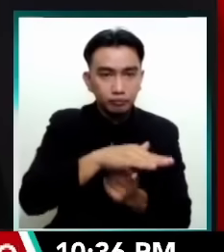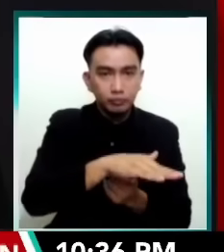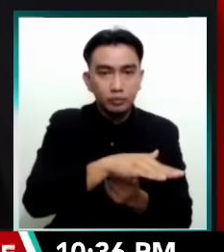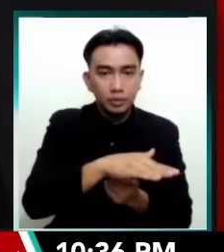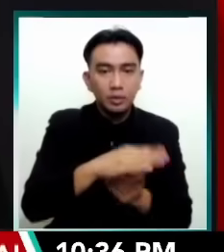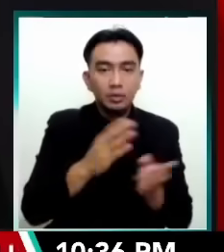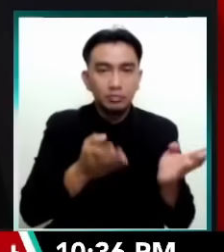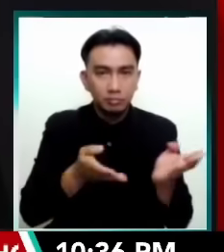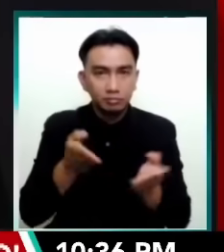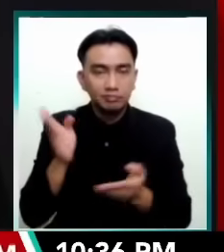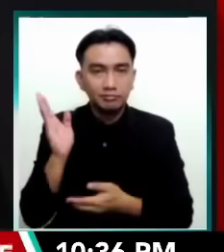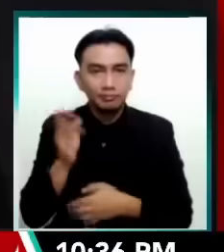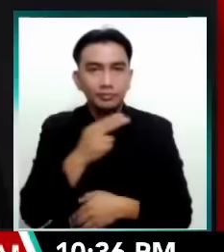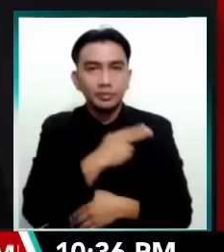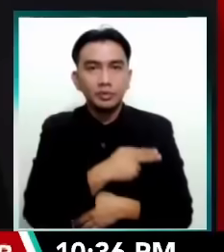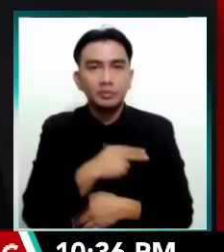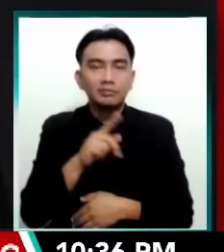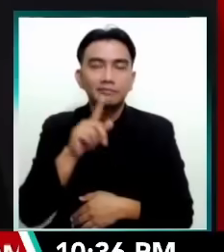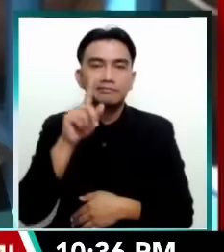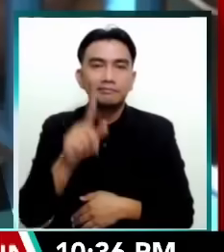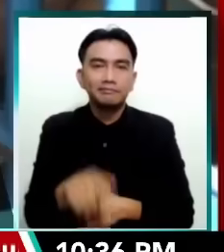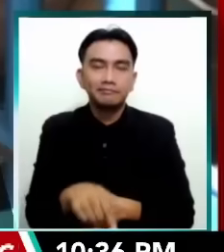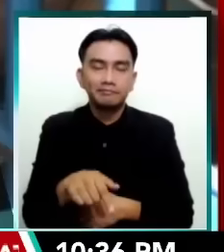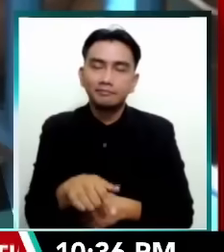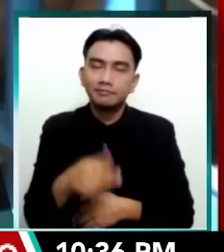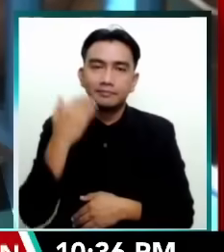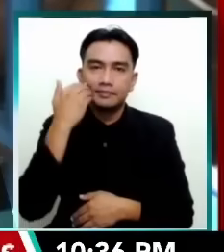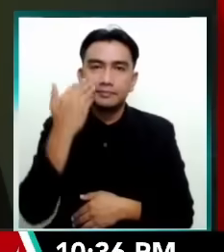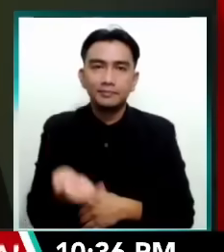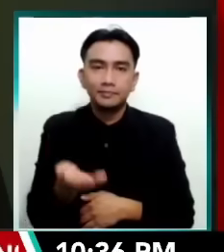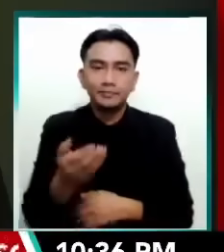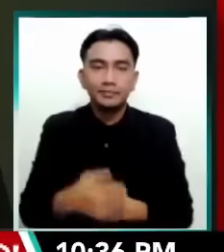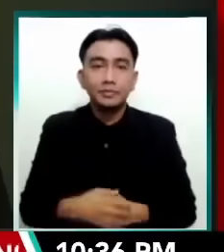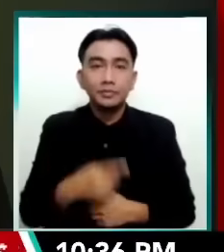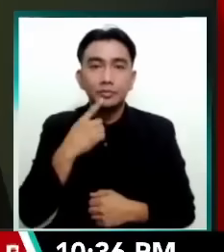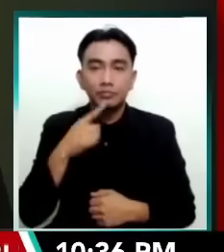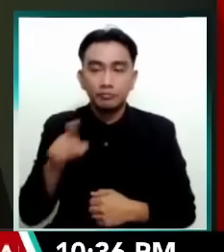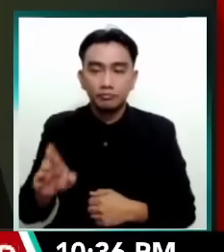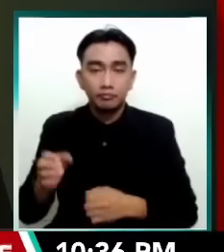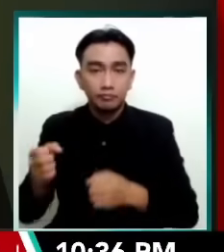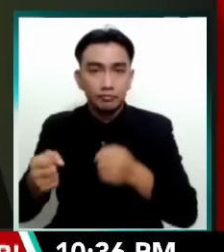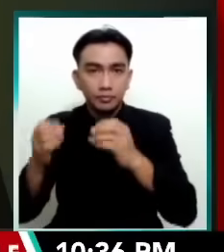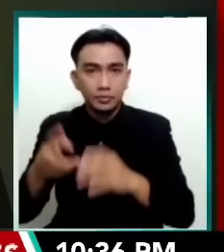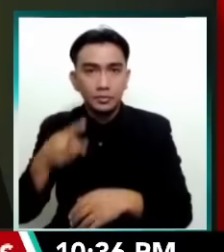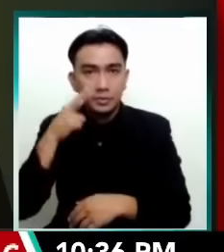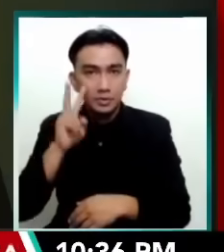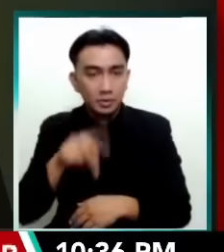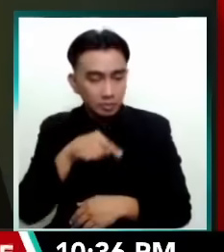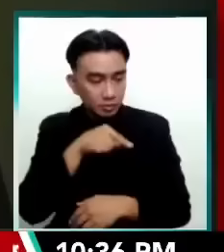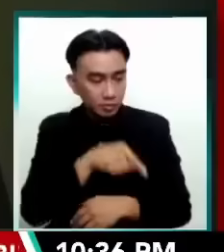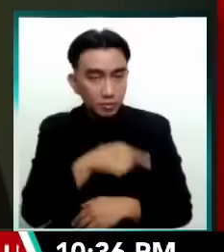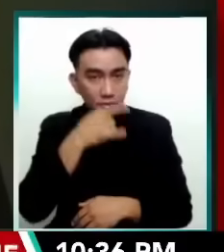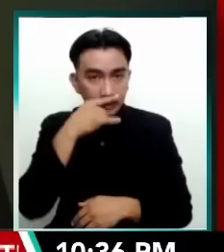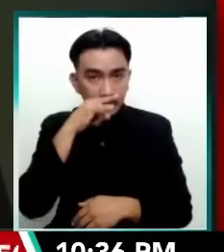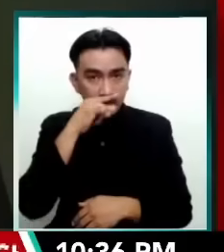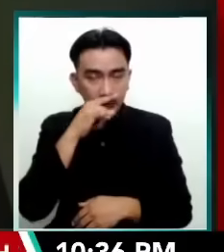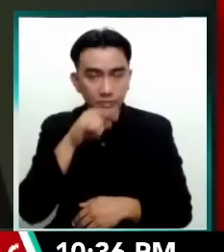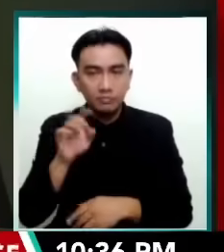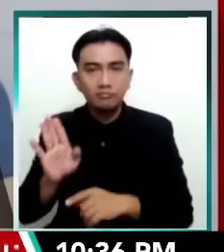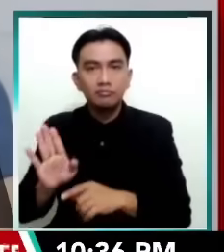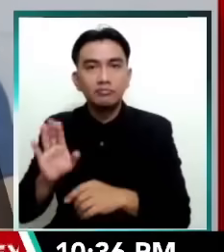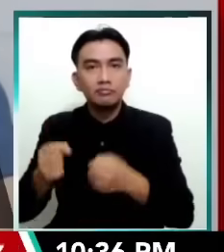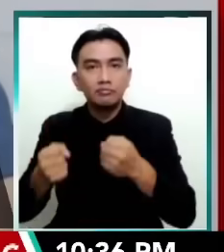ospital pero idiniklarang dead on arrival. Ayon sa driver, hindi niya nakita ang bata. Humingi siya ng tawad sa pamilya